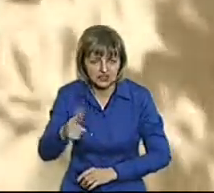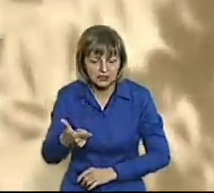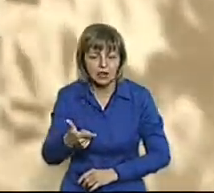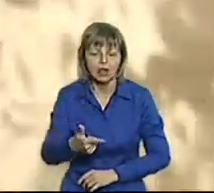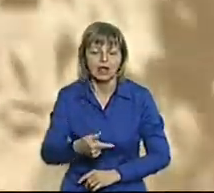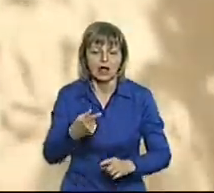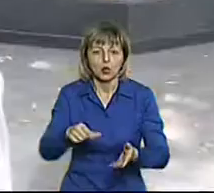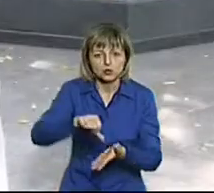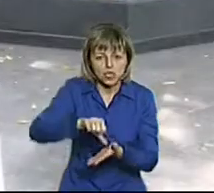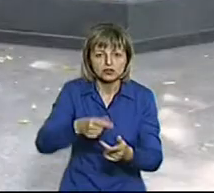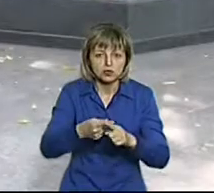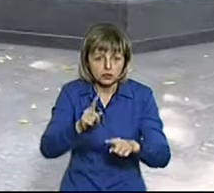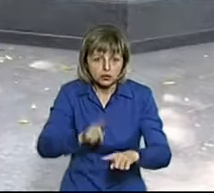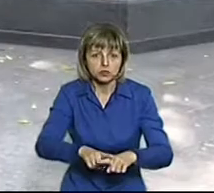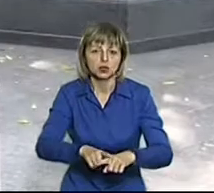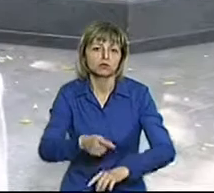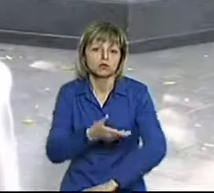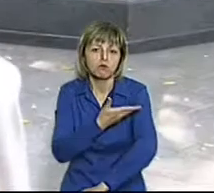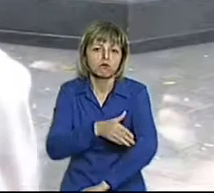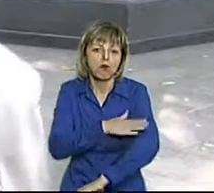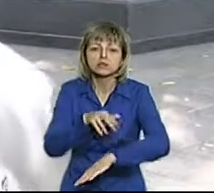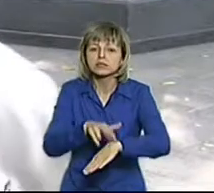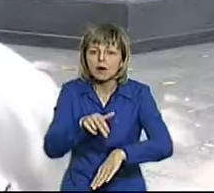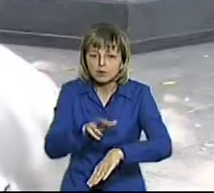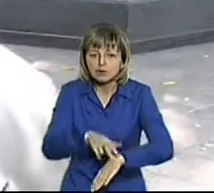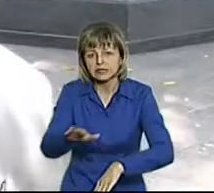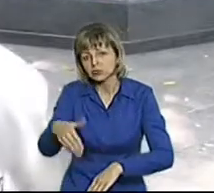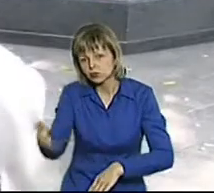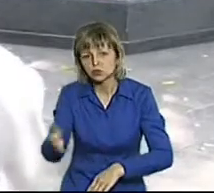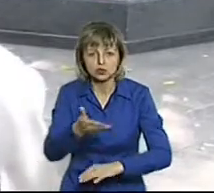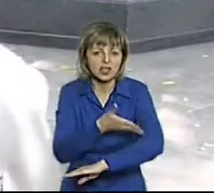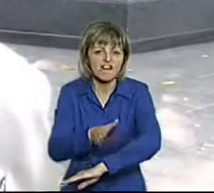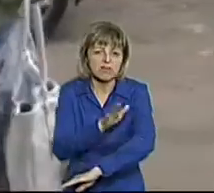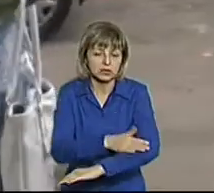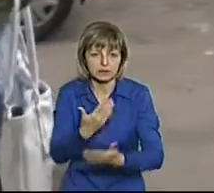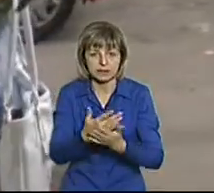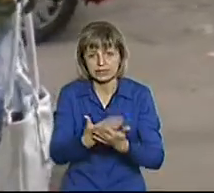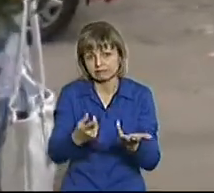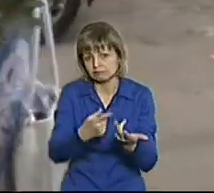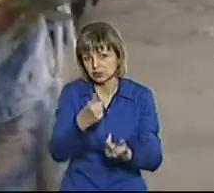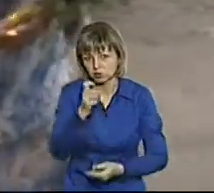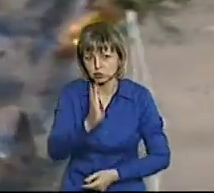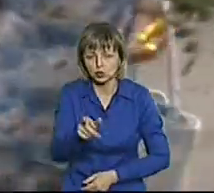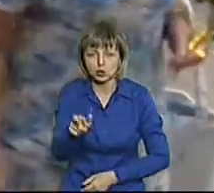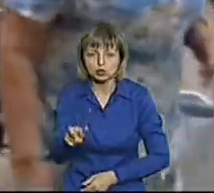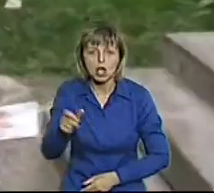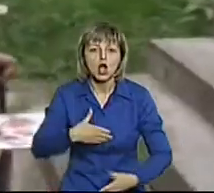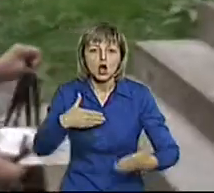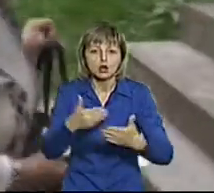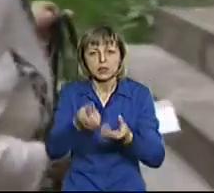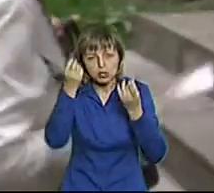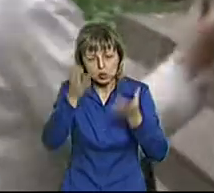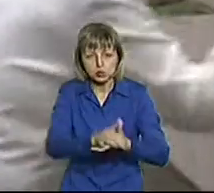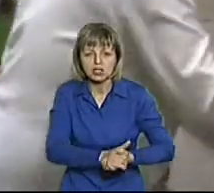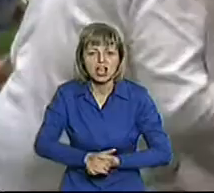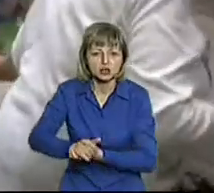польська поліція з Волині. Кількості 140, здається, чоловік. Громадсько-культурне товариство